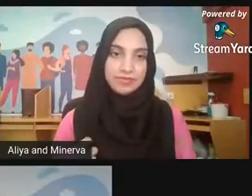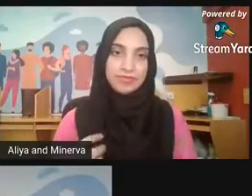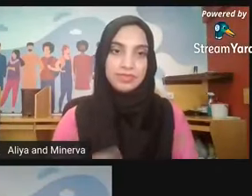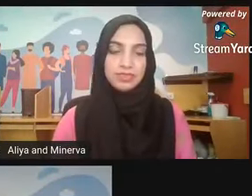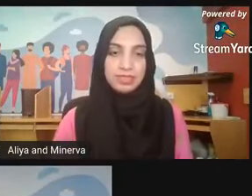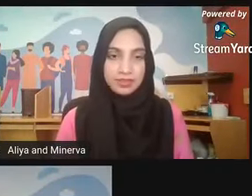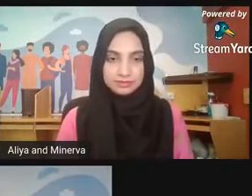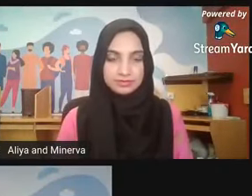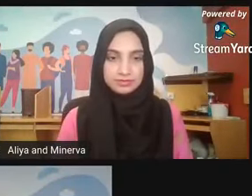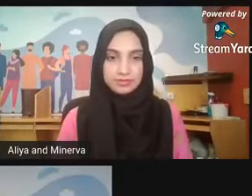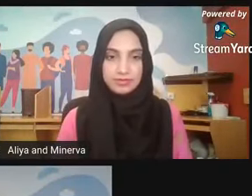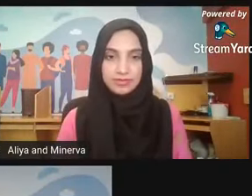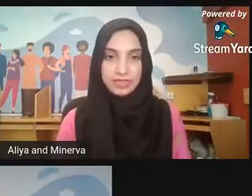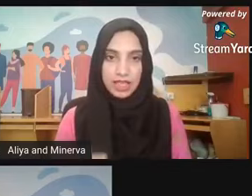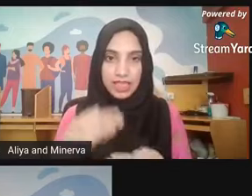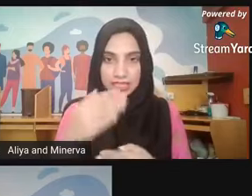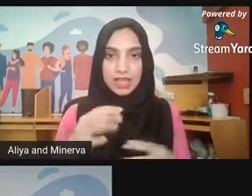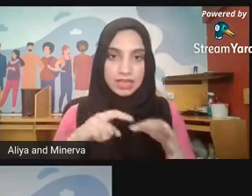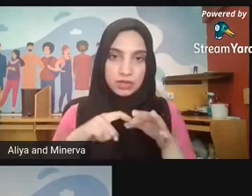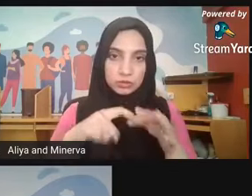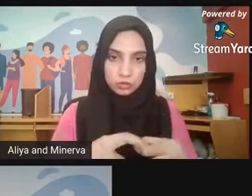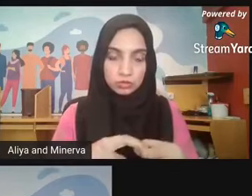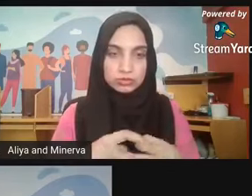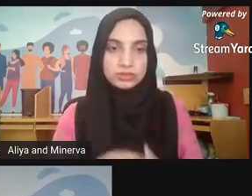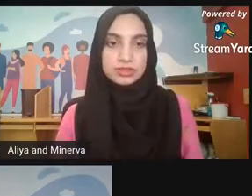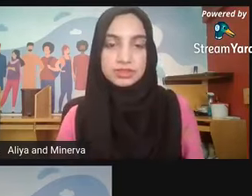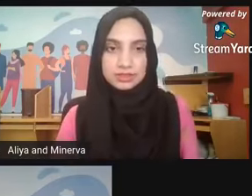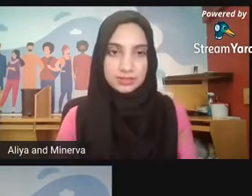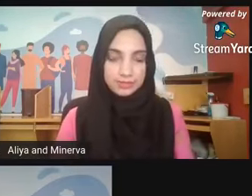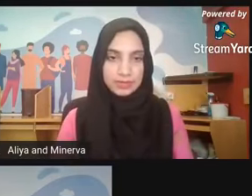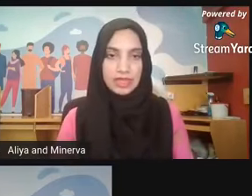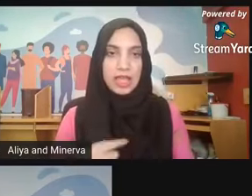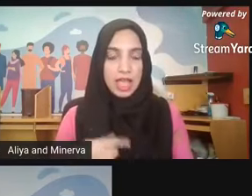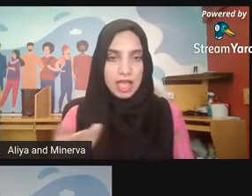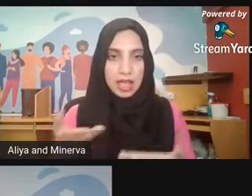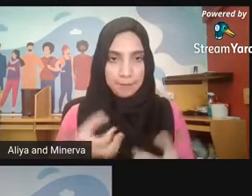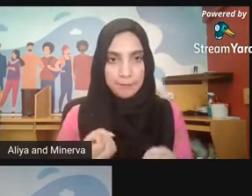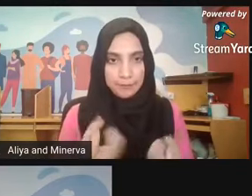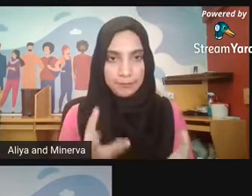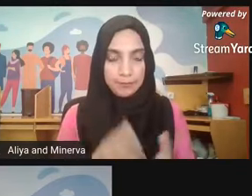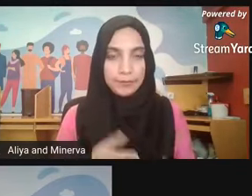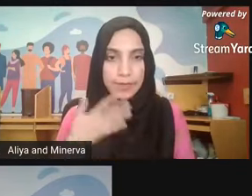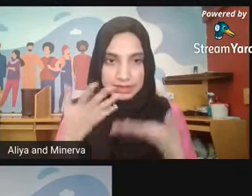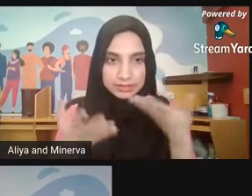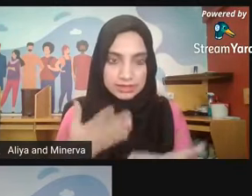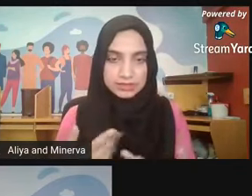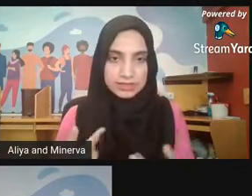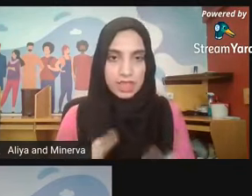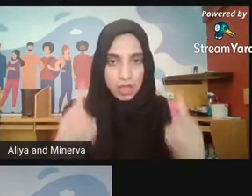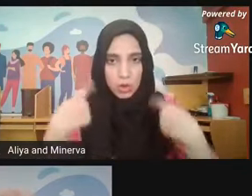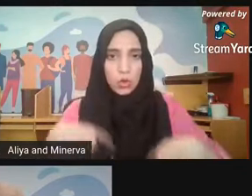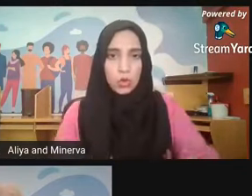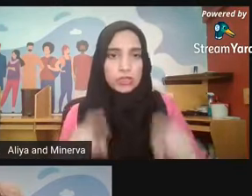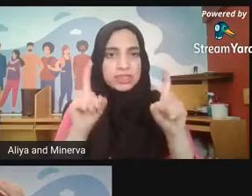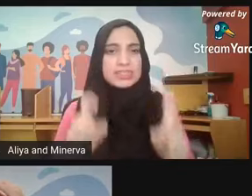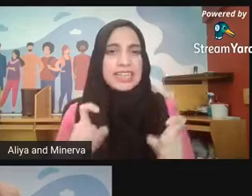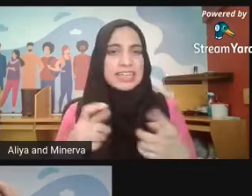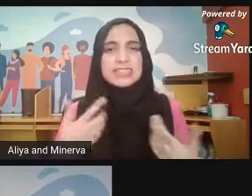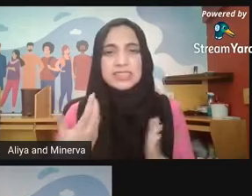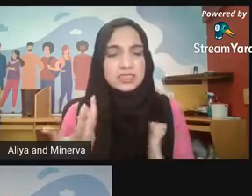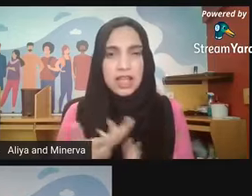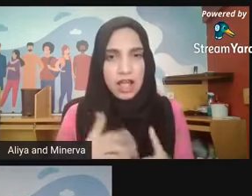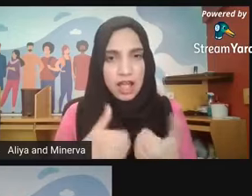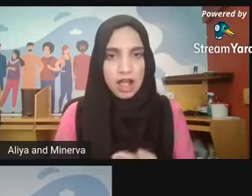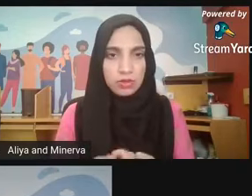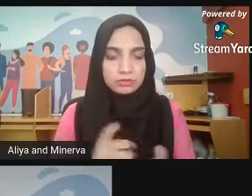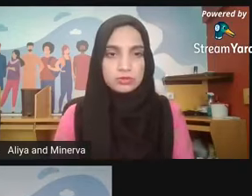हाँ, सो द नेक्स्ट क्वेश्चन, हम लेट्स टॉक अबाउट द सेल्फ टेस्ट एग्जामिनेशन। हाउ डू यू प्रिज्यूम कि दैट